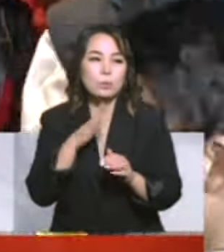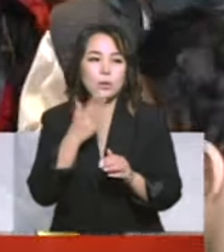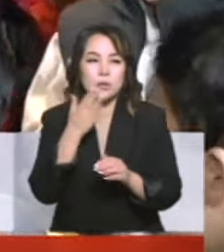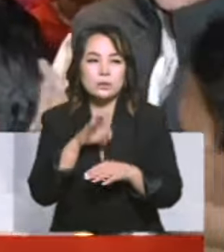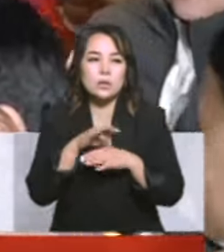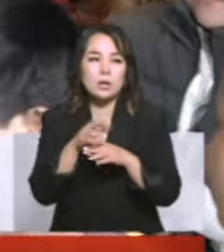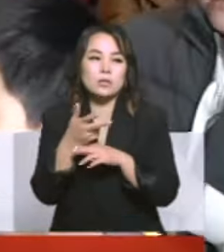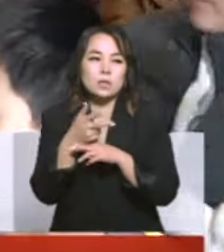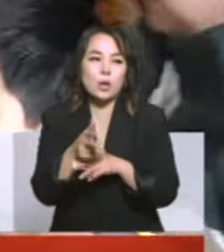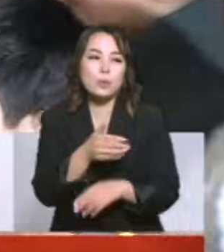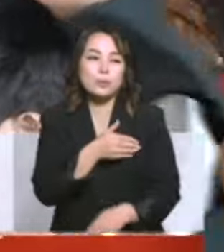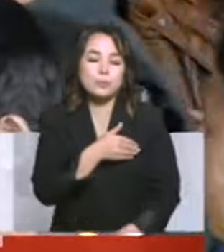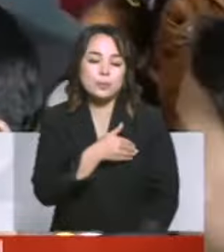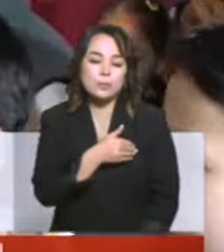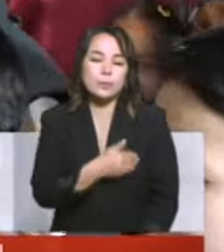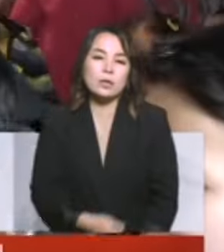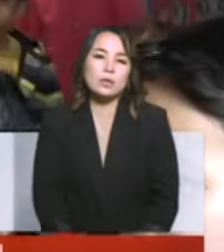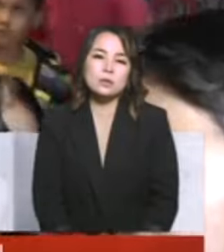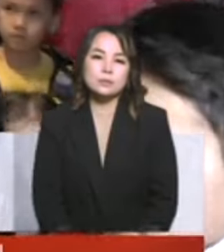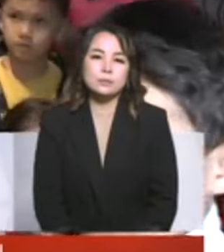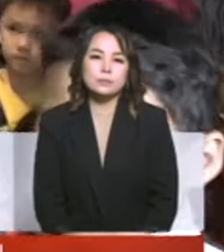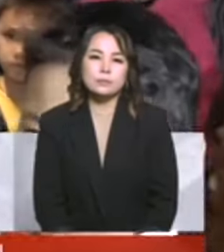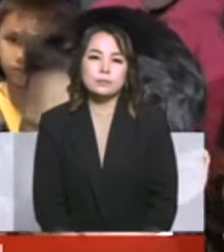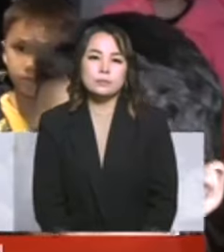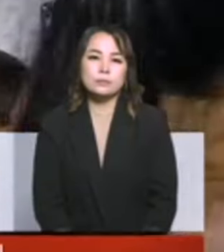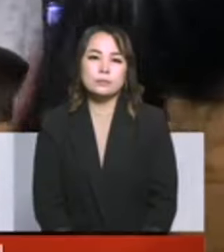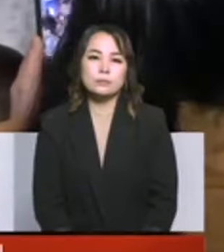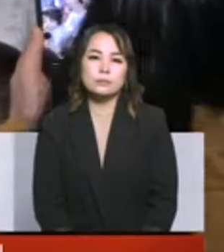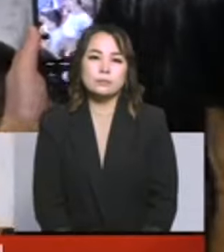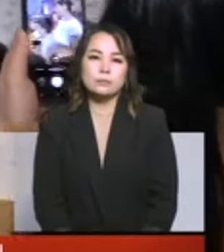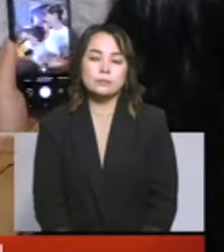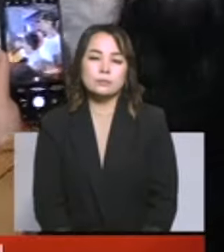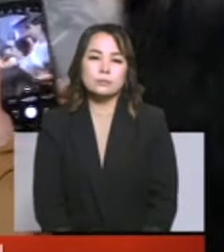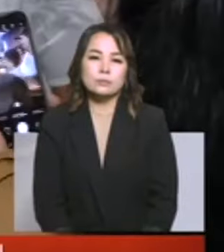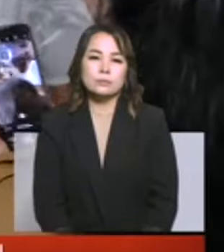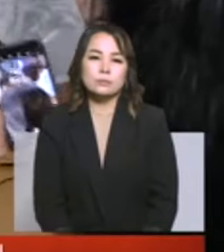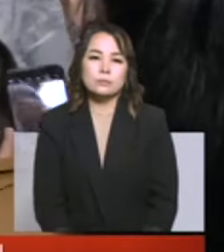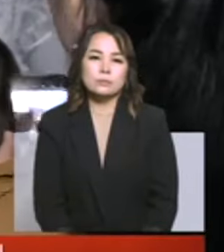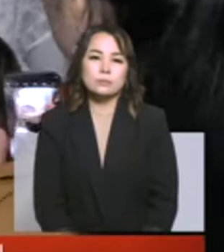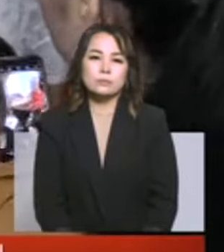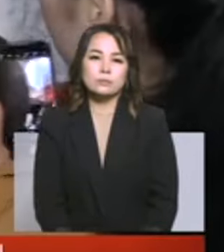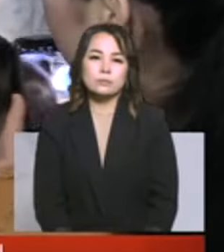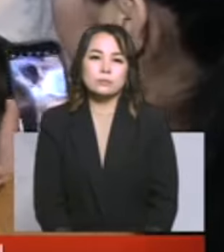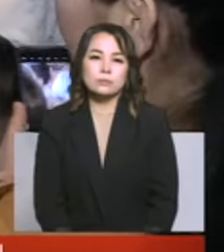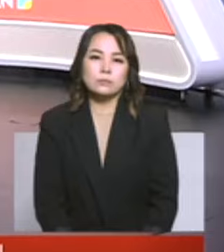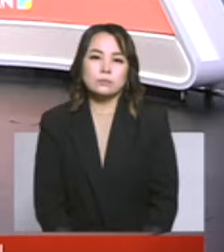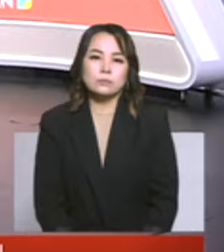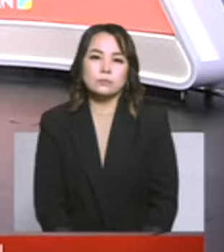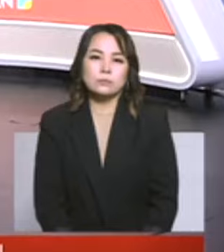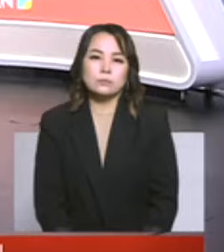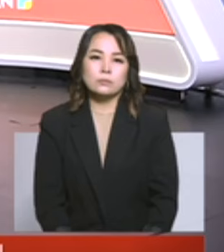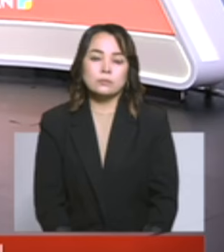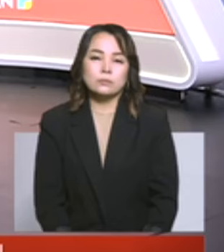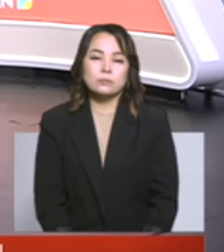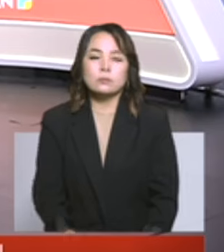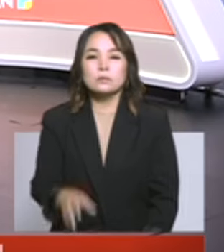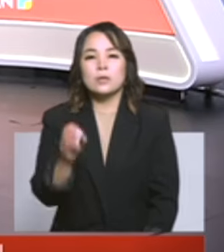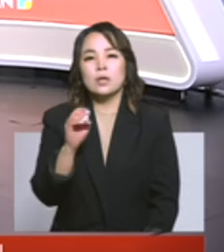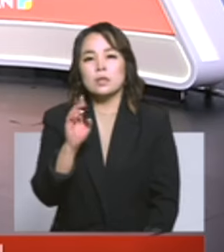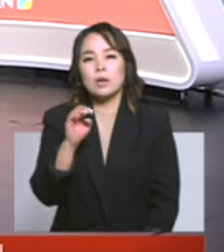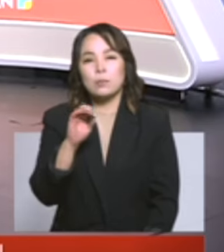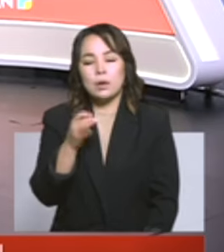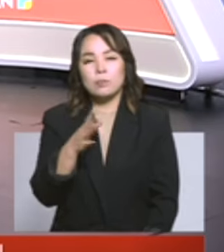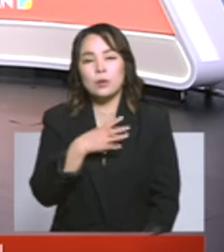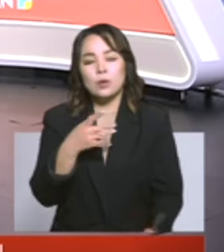түсірмек. Айнұр Абылқасымқызы, Еркін Оразбаев, Аягөз Оралбайқызы, Қазақстан ұлттық арнасы. Еркебайды